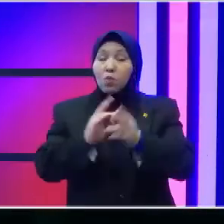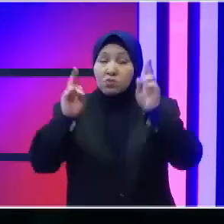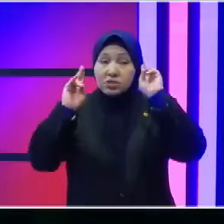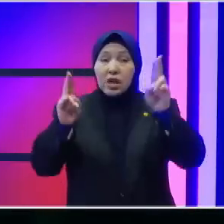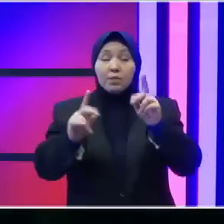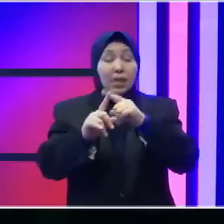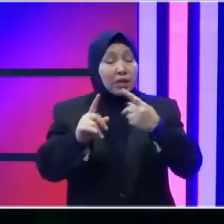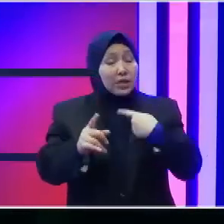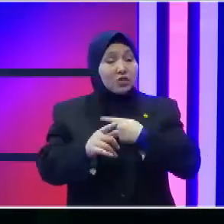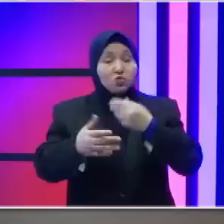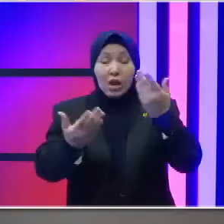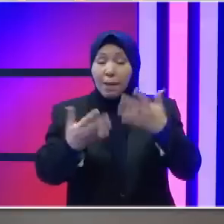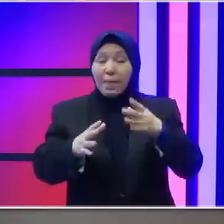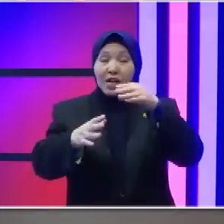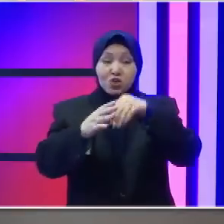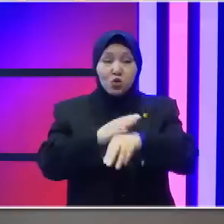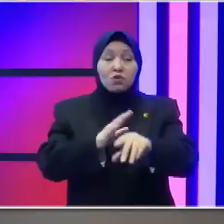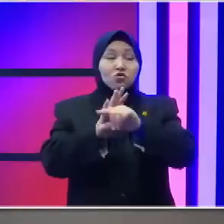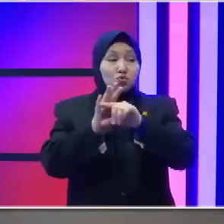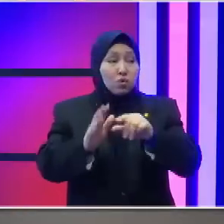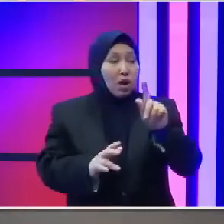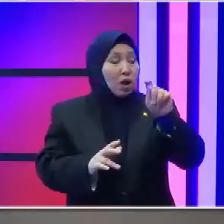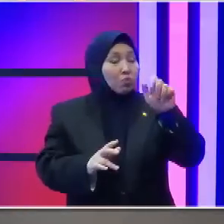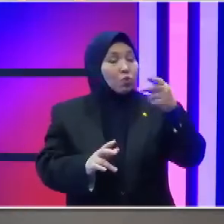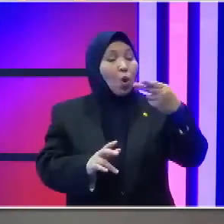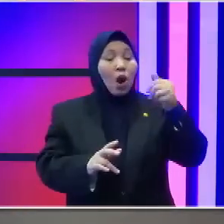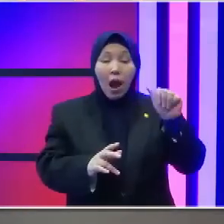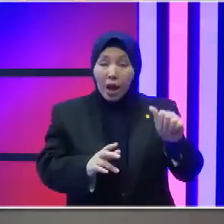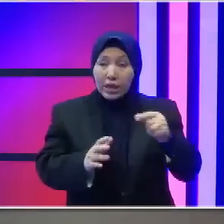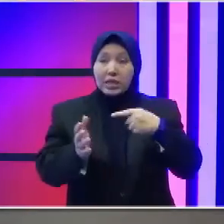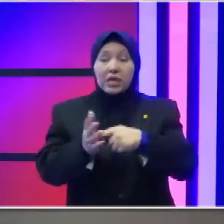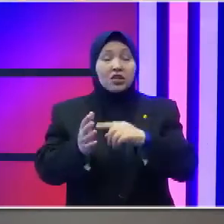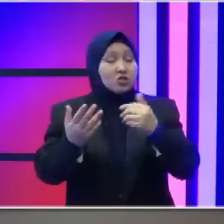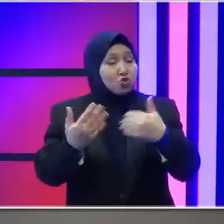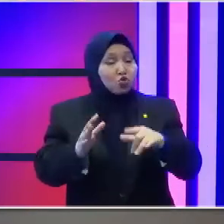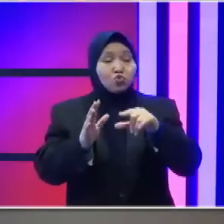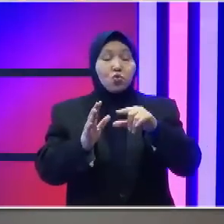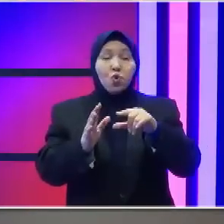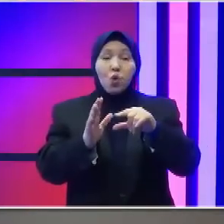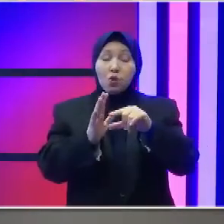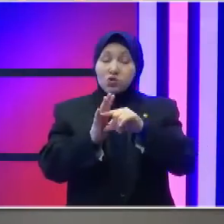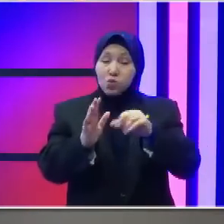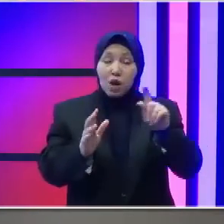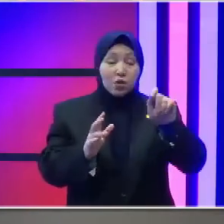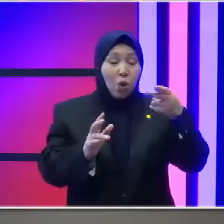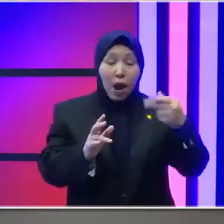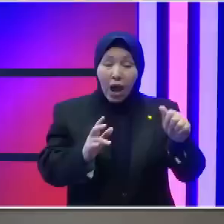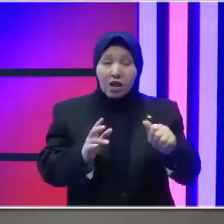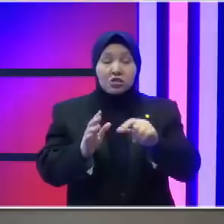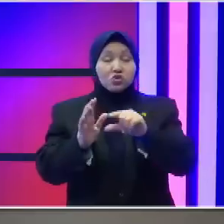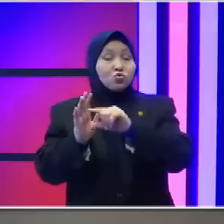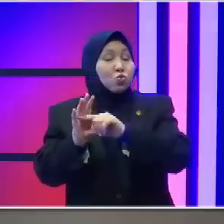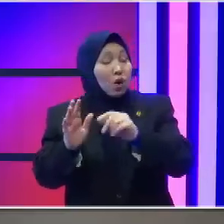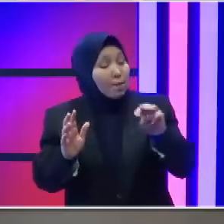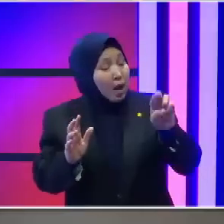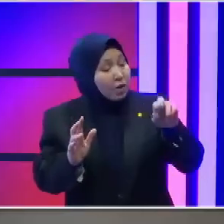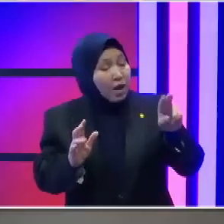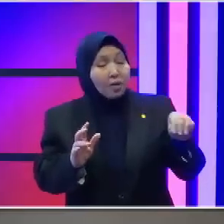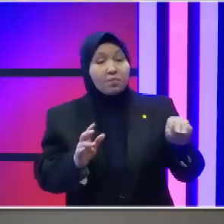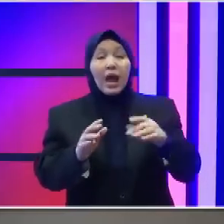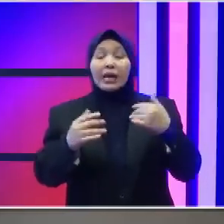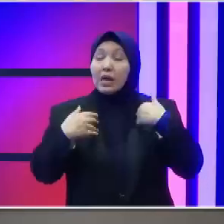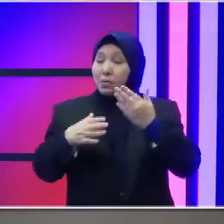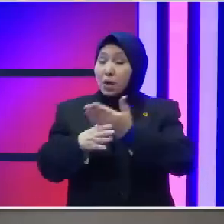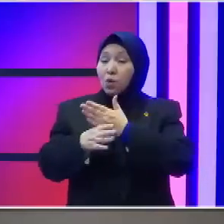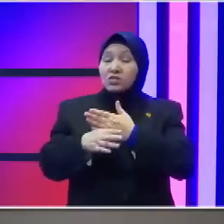ya, bila kita dah masuk kepada surah Taha, ya, surah Taha ni dah surah yang surah Maryam, surah Taha, ya, mungkin Ustaz ada